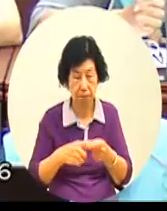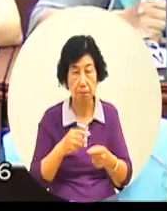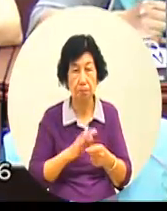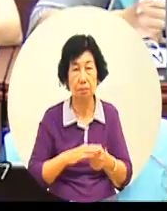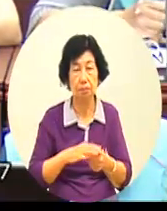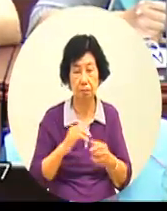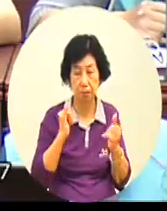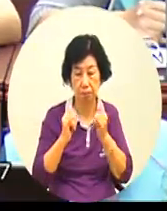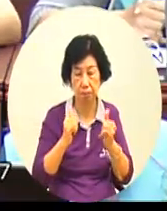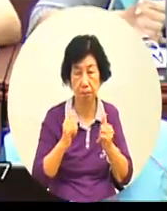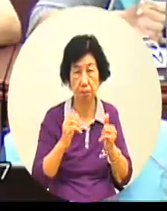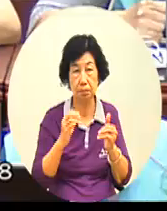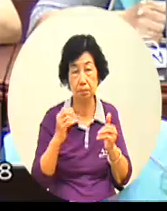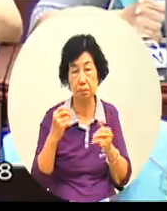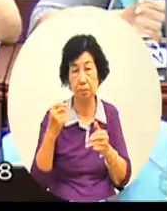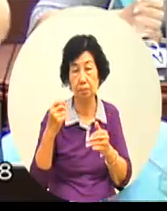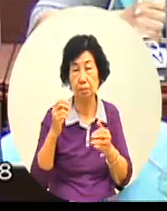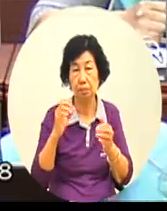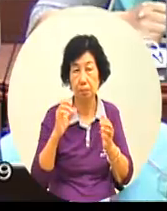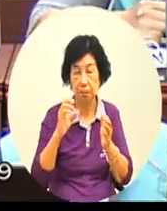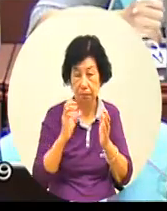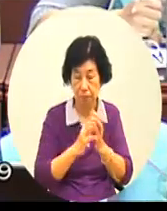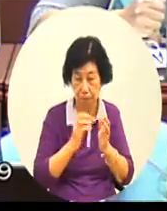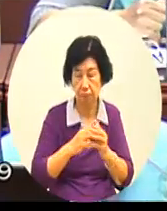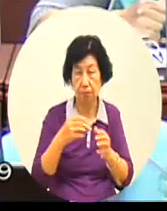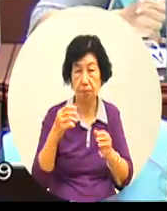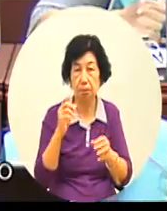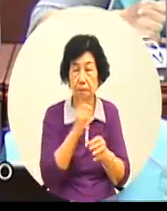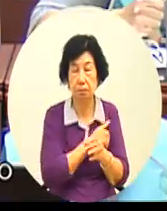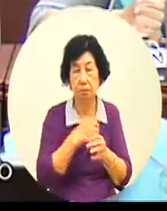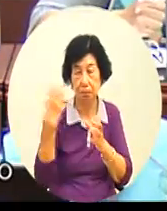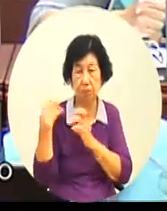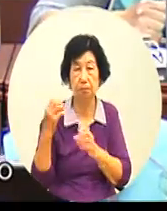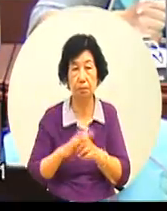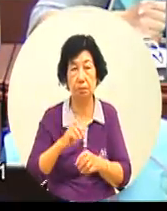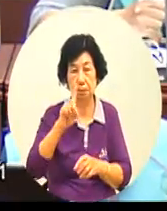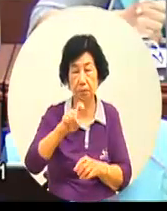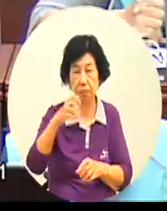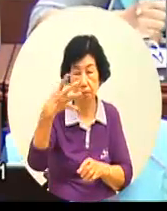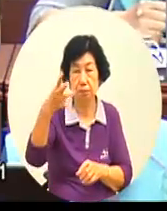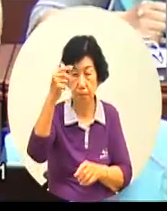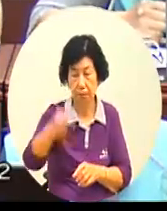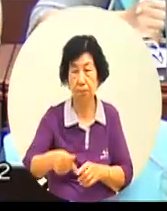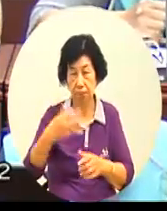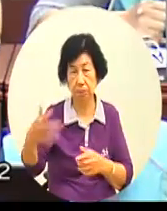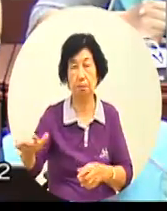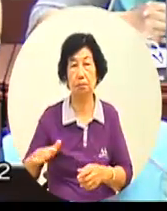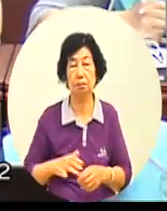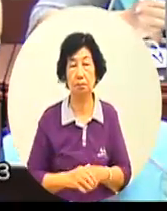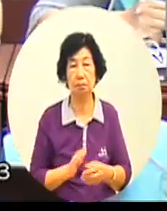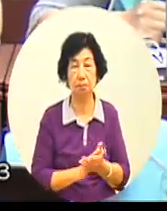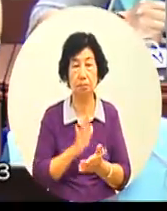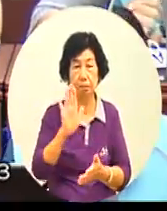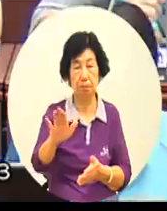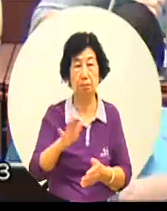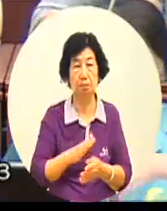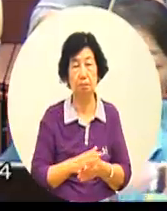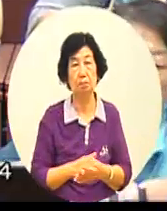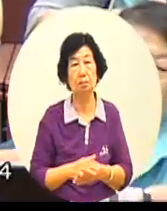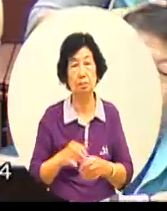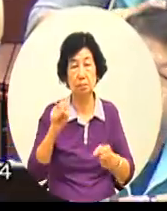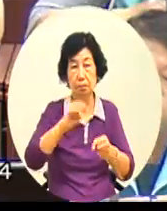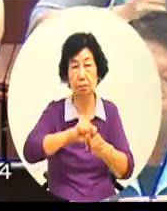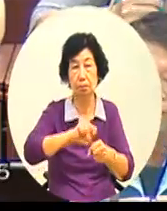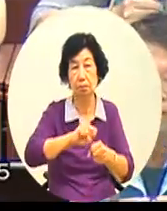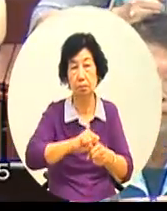14亿6千多。好，所以议员看得出来这个数字其实是很大幅的增加，但是未来它会不会